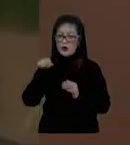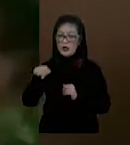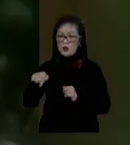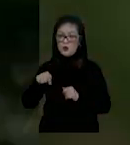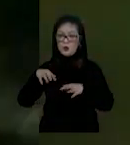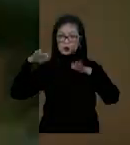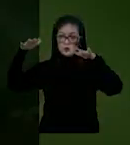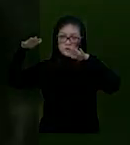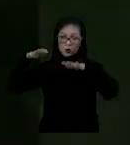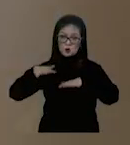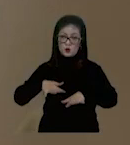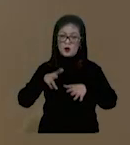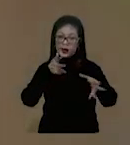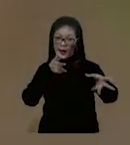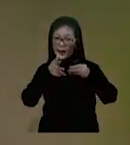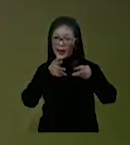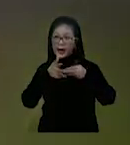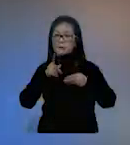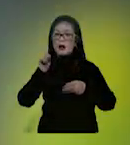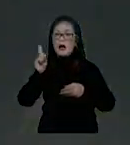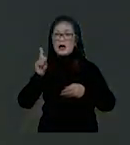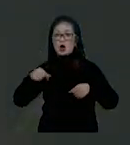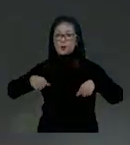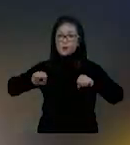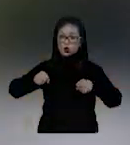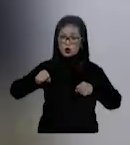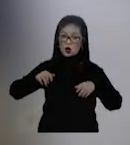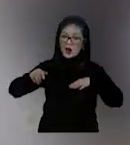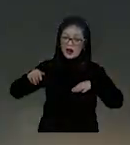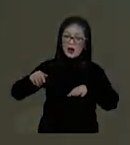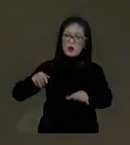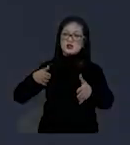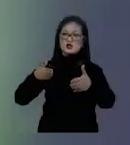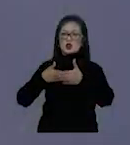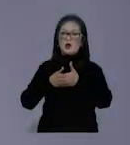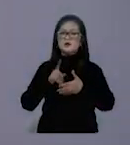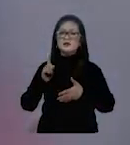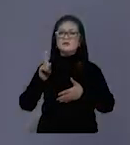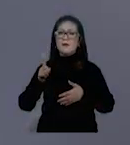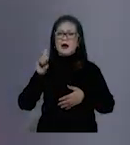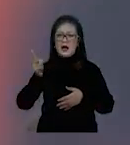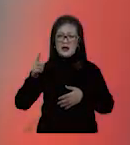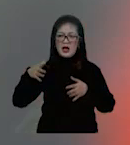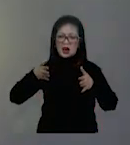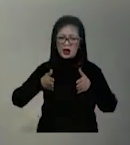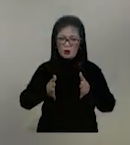jalan. Sejumlah pengendara menghentikan laju kendaraannya akibat material longsor yang menutupi seluruh badan